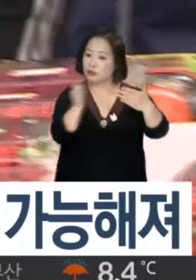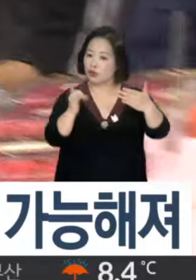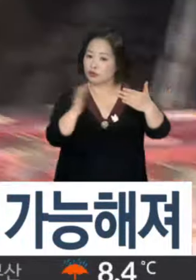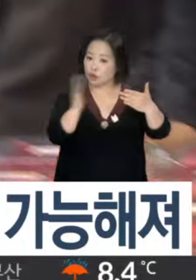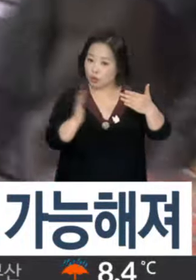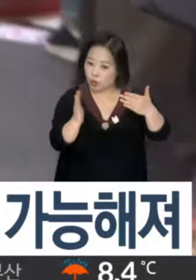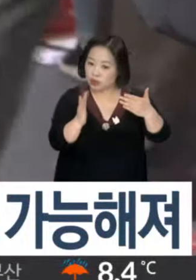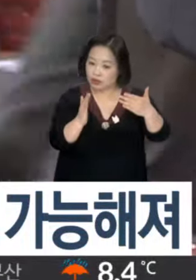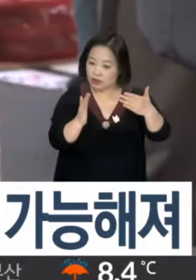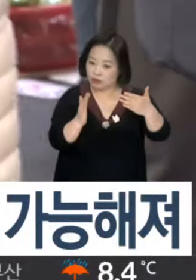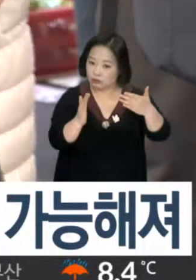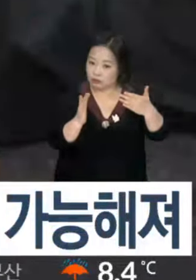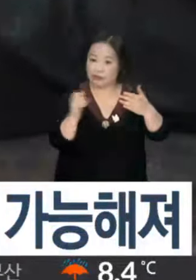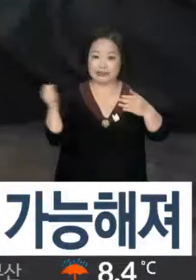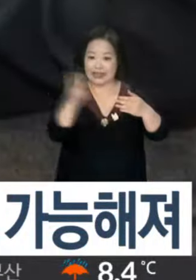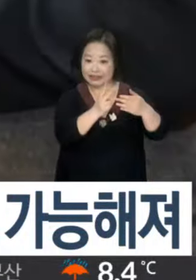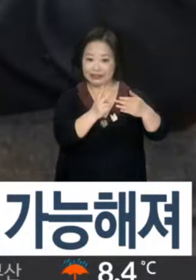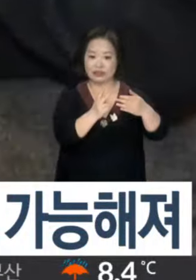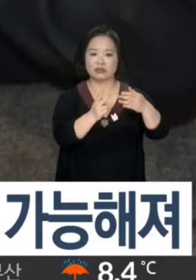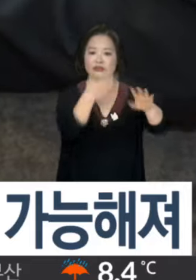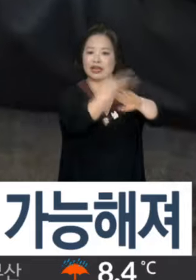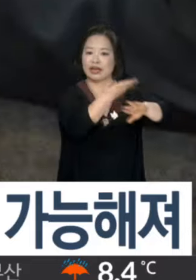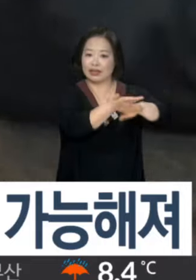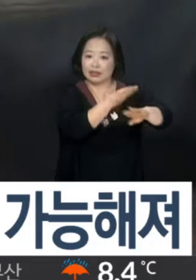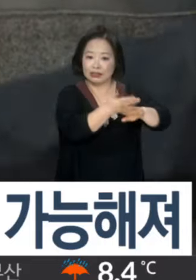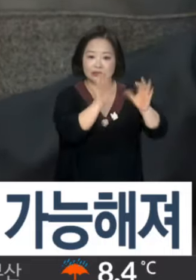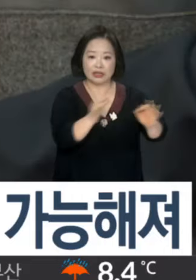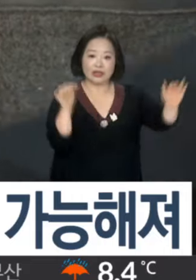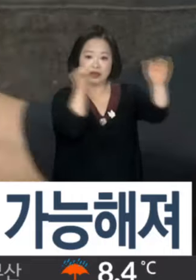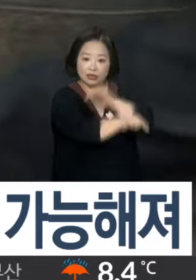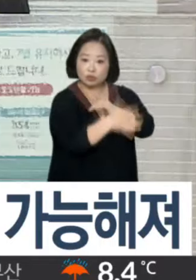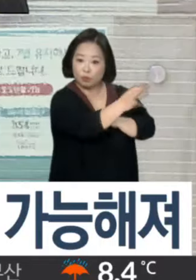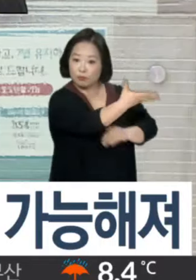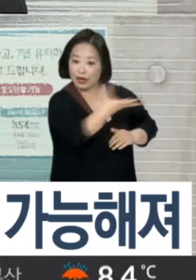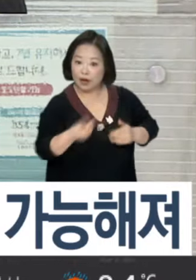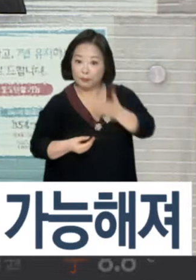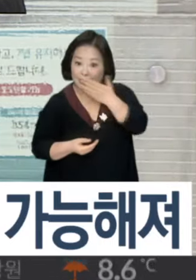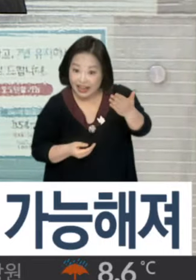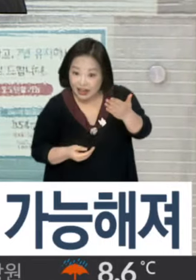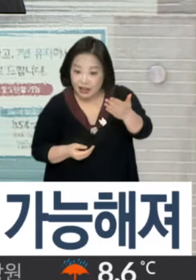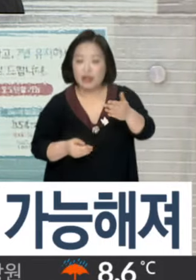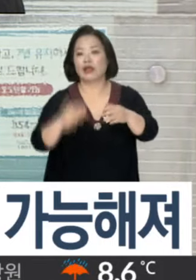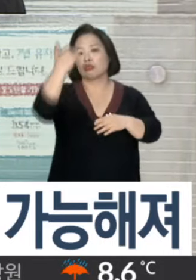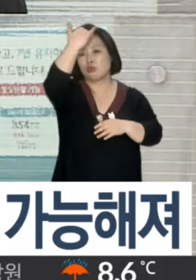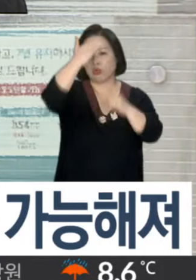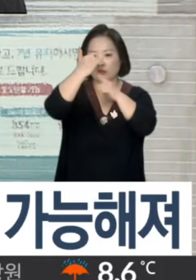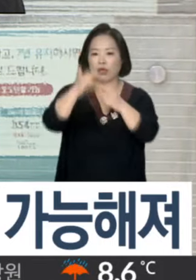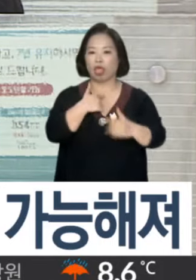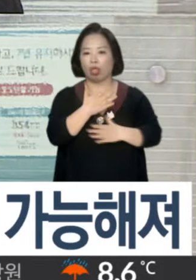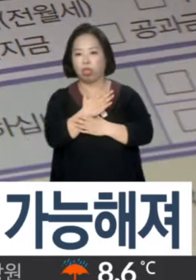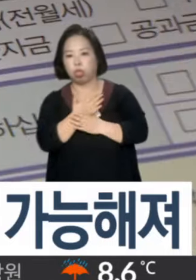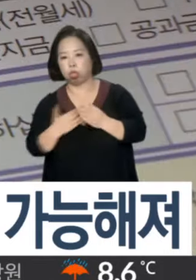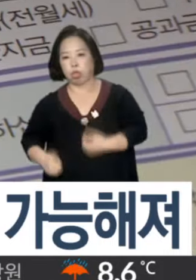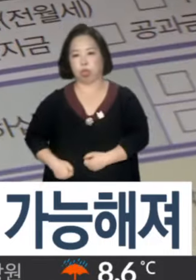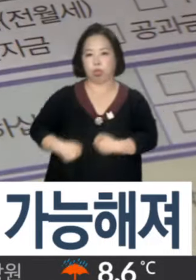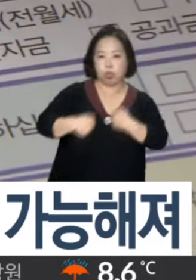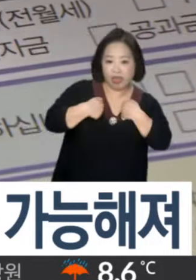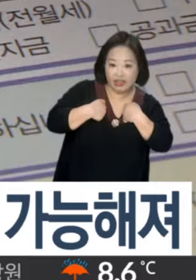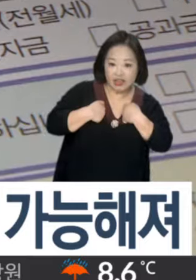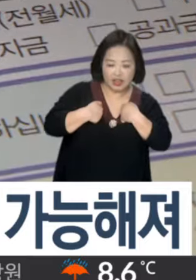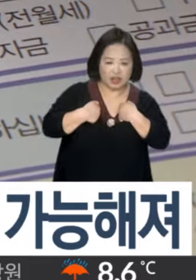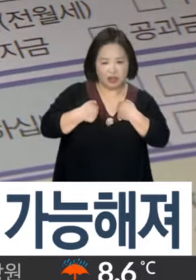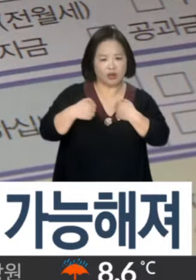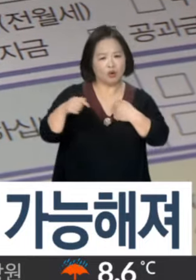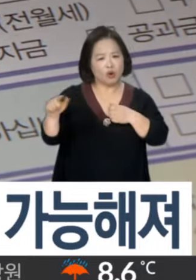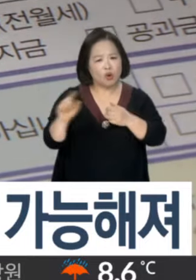가운데 7만 9천 명이 제1금융권 대출을 받을 수 있게 됩니다. 다만 도덕적 해이 그리고 성실상환자와의